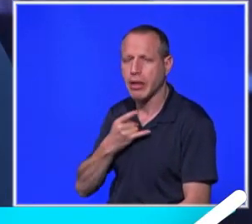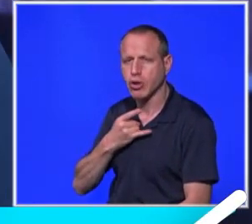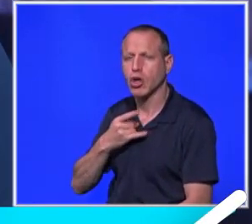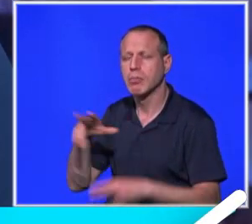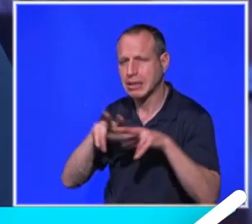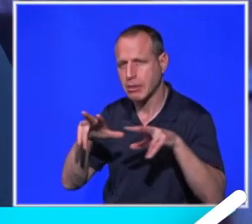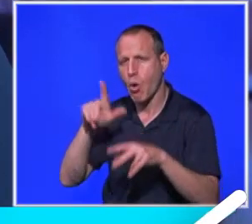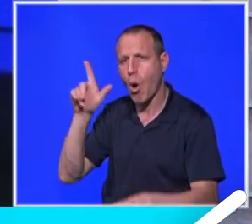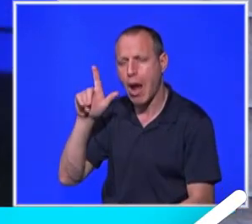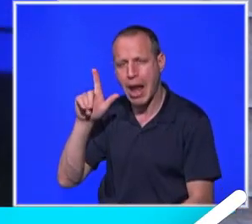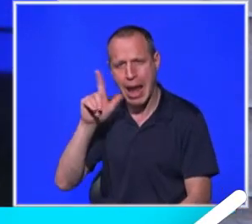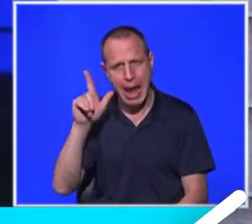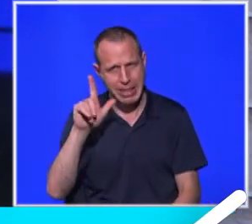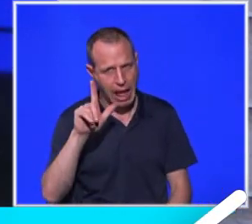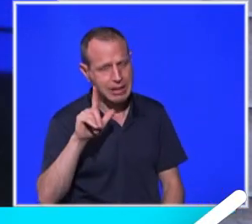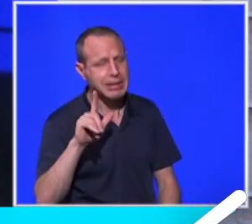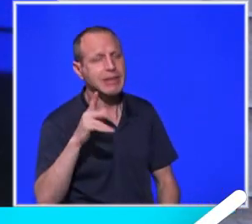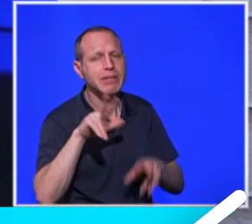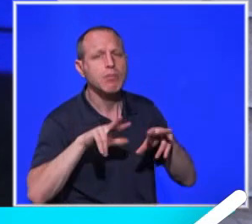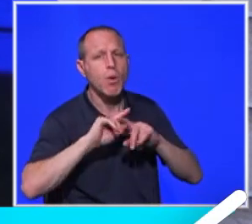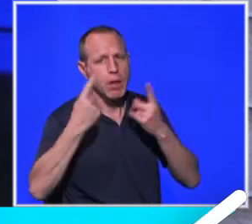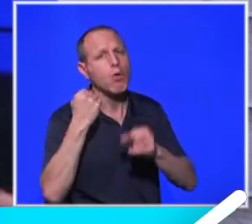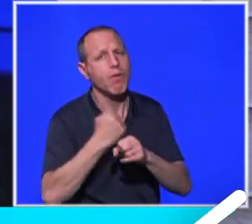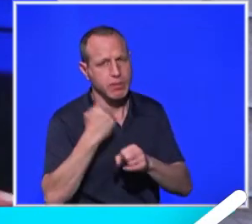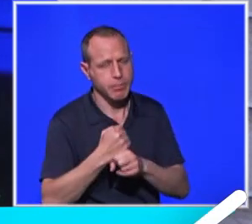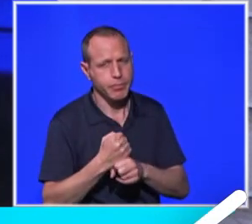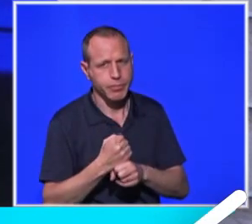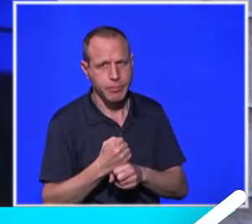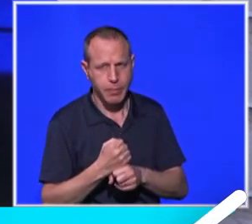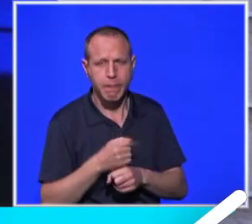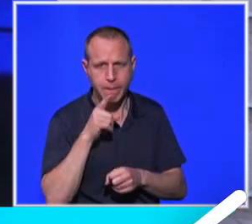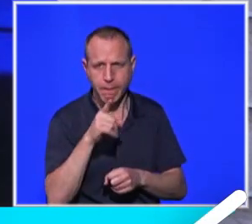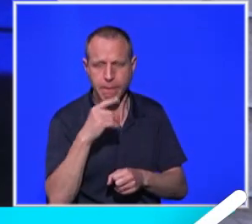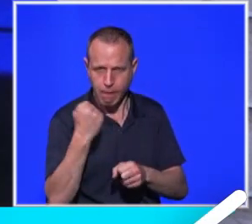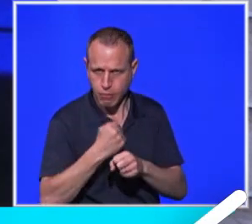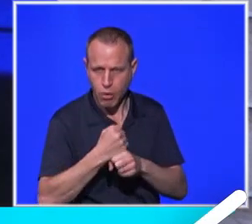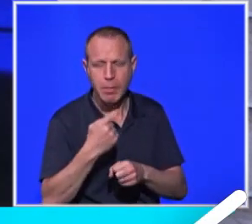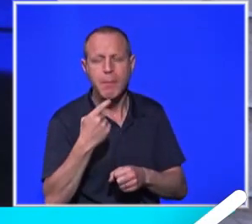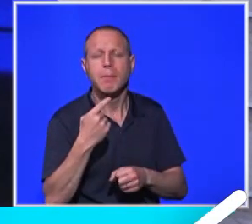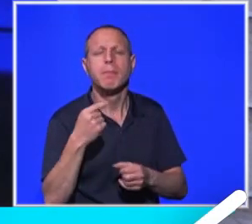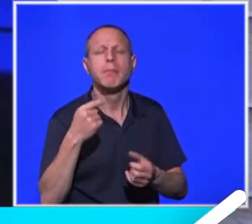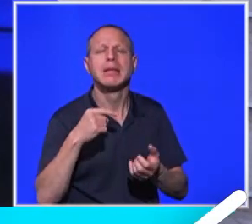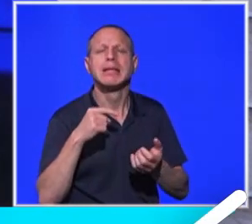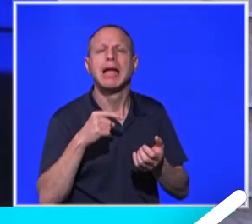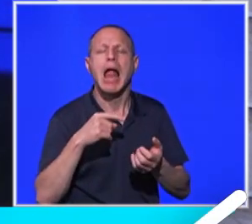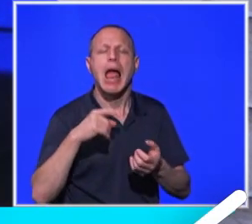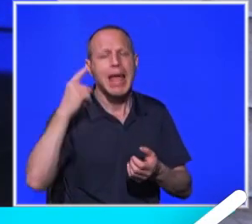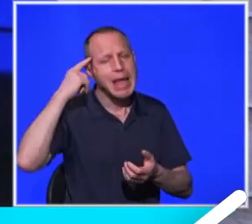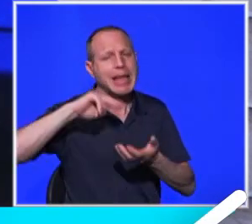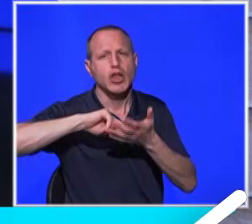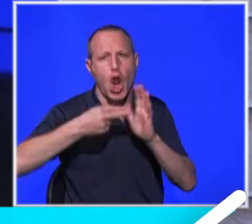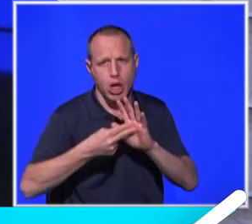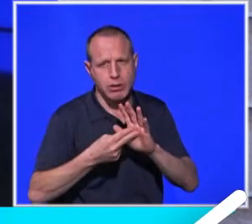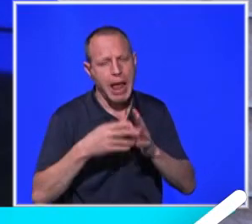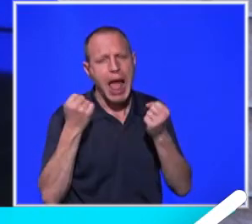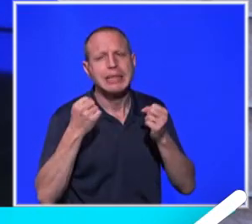הליטאי וגם בציבורים אחרים עובדים. והן עובדות... קשה. הן עובדות מטעמים אידיאולוגיים כדי להחזיק בית של תורה. כדי